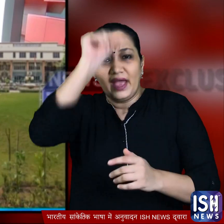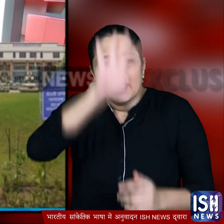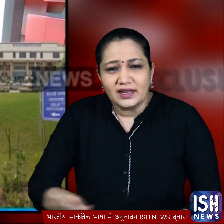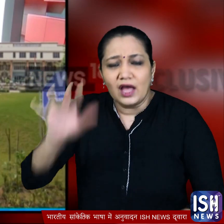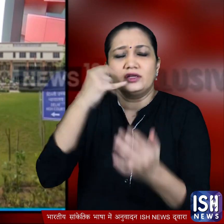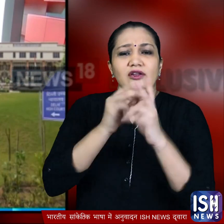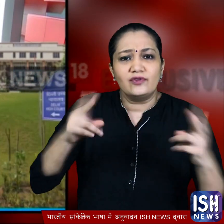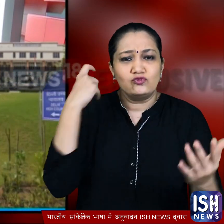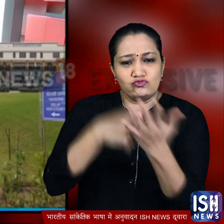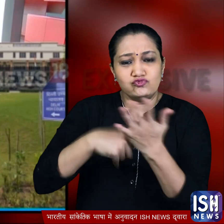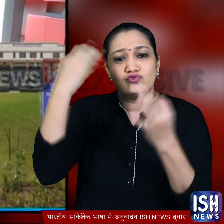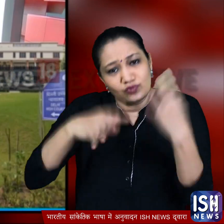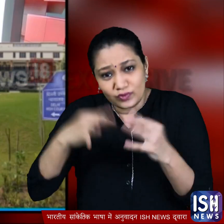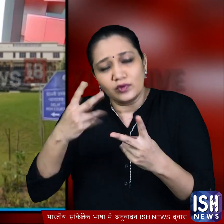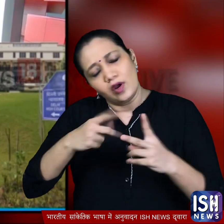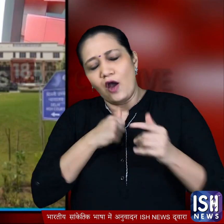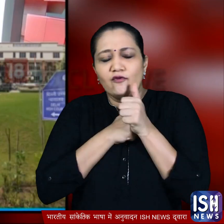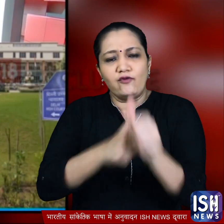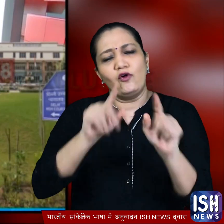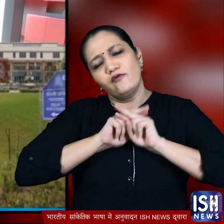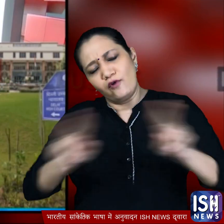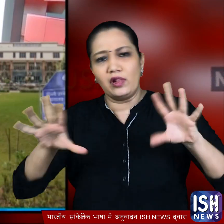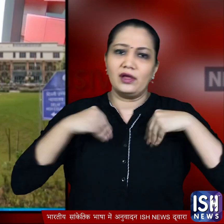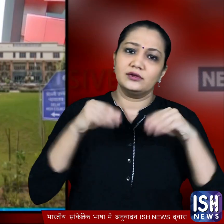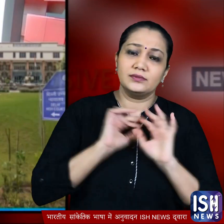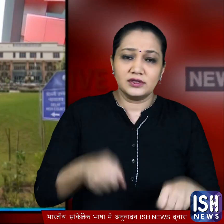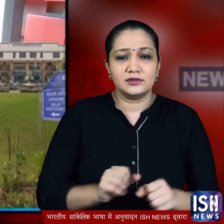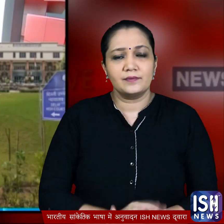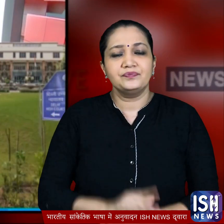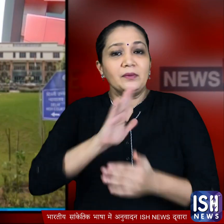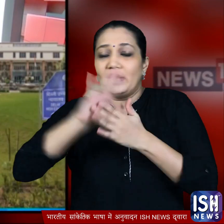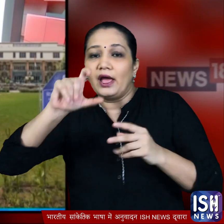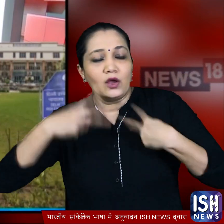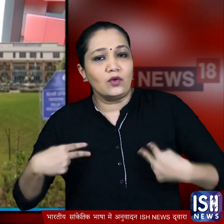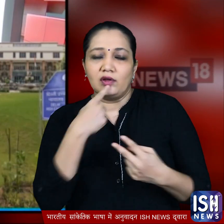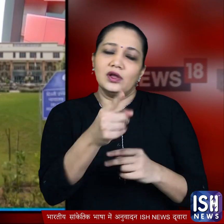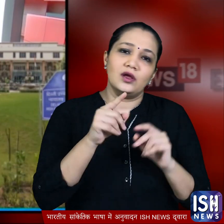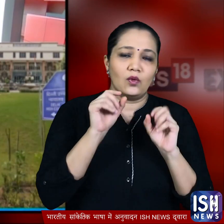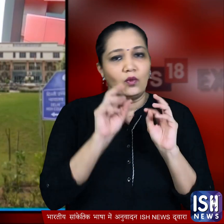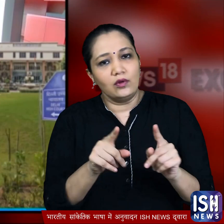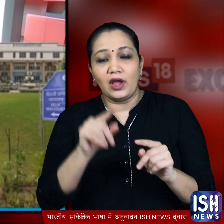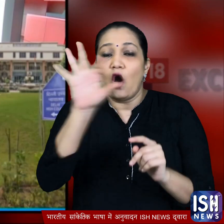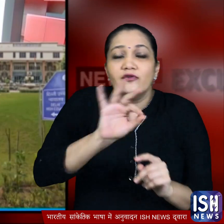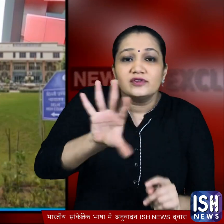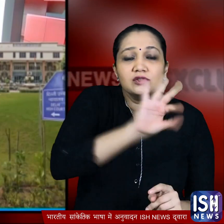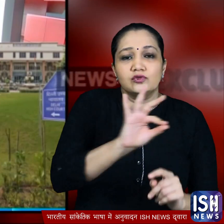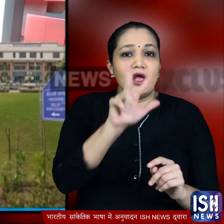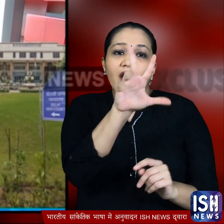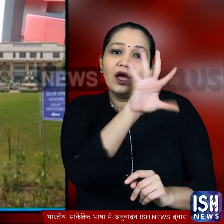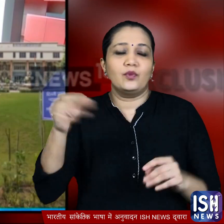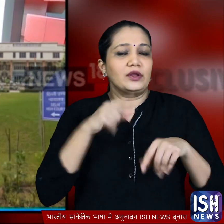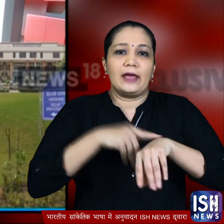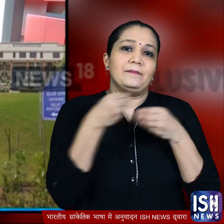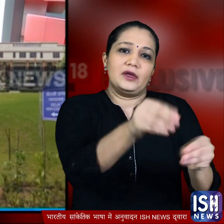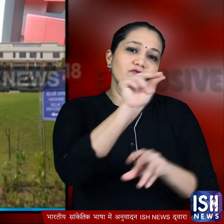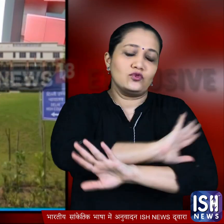भारत में सोशल मीडिया के नए नियमों का पूरी तरह पालन करने के लिए भी तैयार है, लेकिन हाई कोर्ट ने ट्विटर को अधिकारी की नियुक्ति के लिए 8 हफ्ते